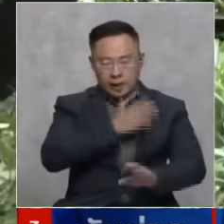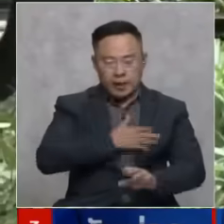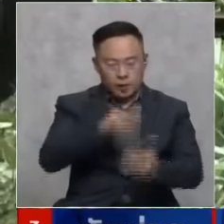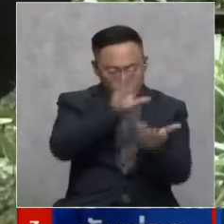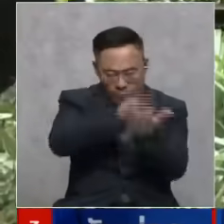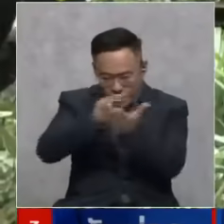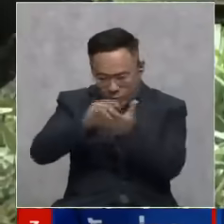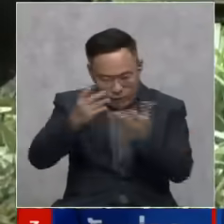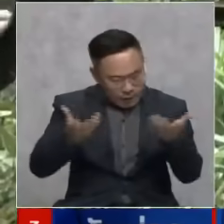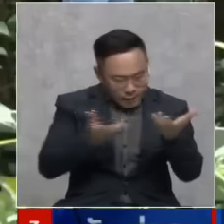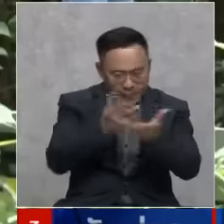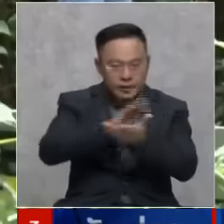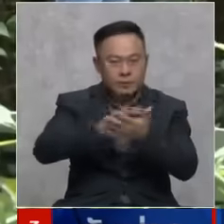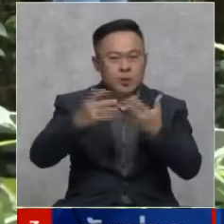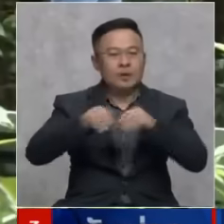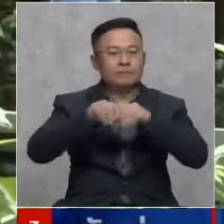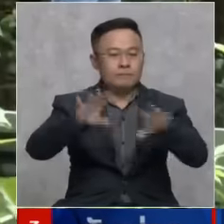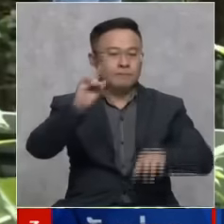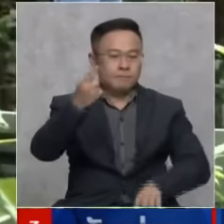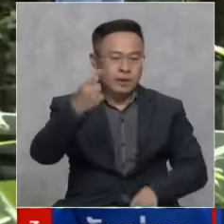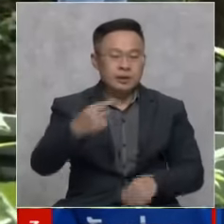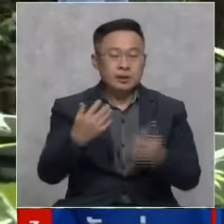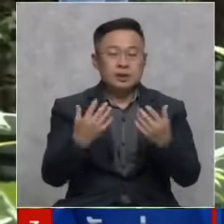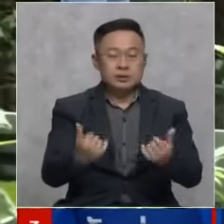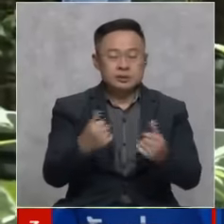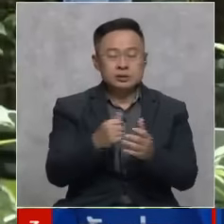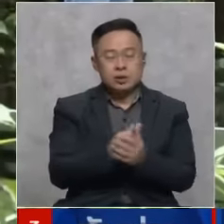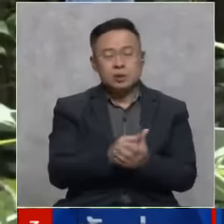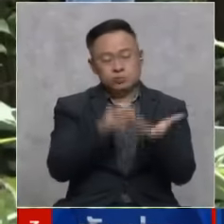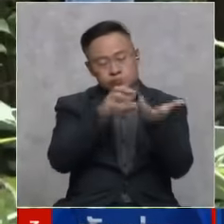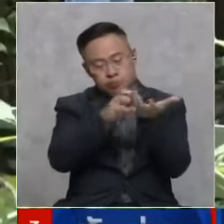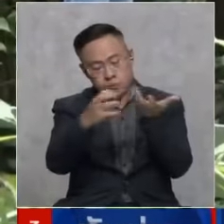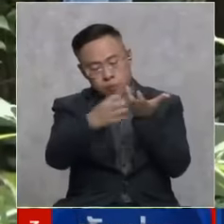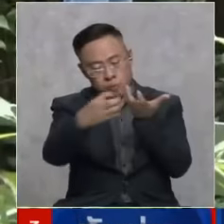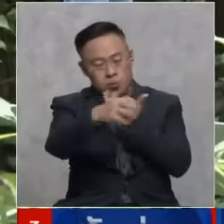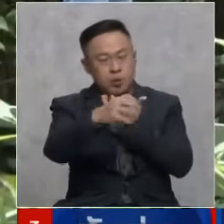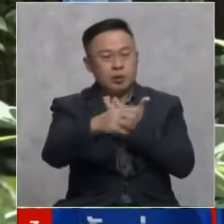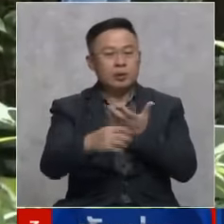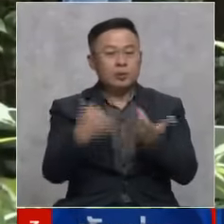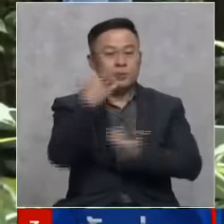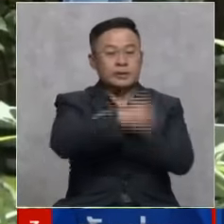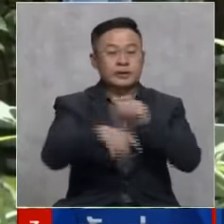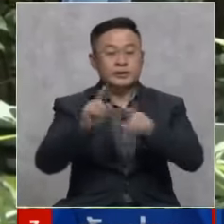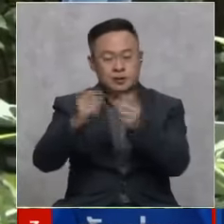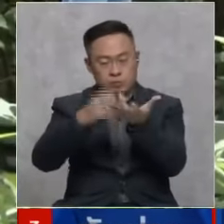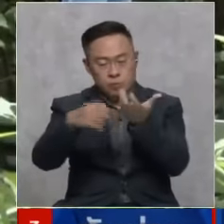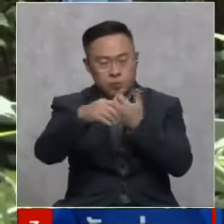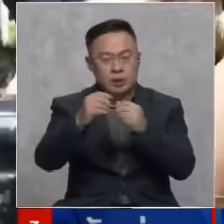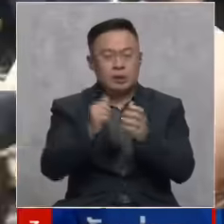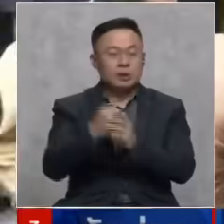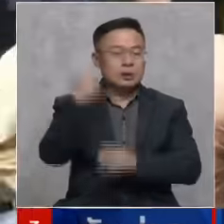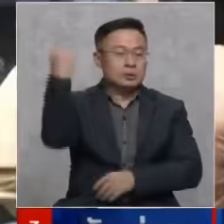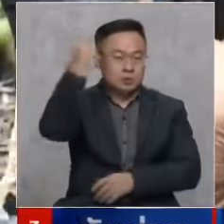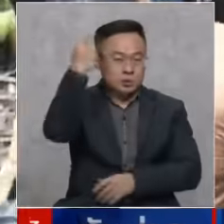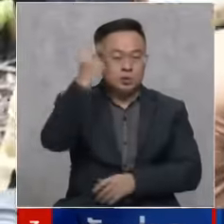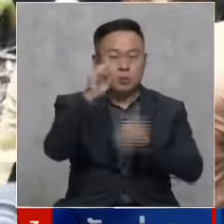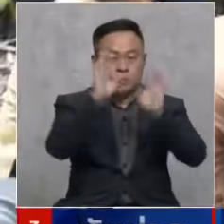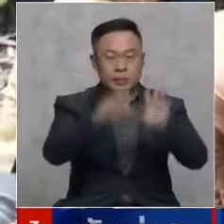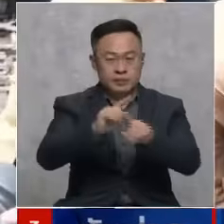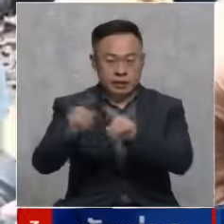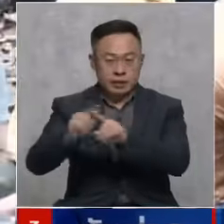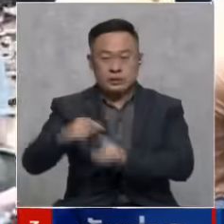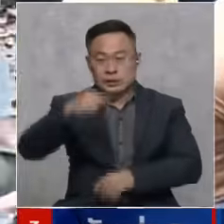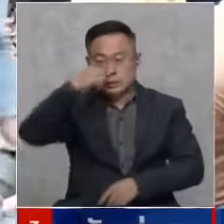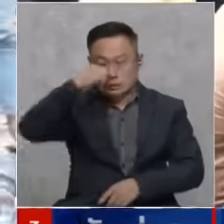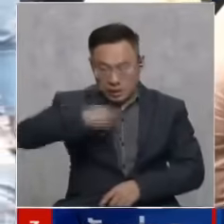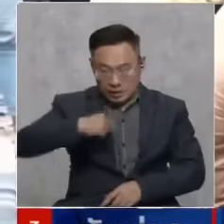ทวีปก็จะแตกต่างกันไปการท่องเที่ยวบ้านเราเองหากมีการบริหารจัดการที่ดีนะคะมีระบบที่ดีเชื่อว่าไทยแลน